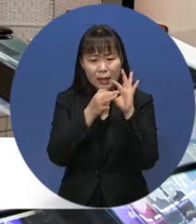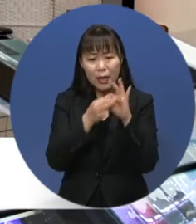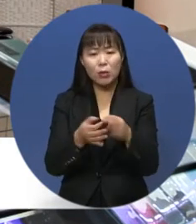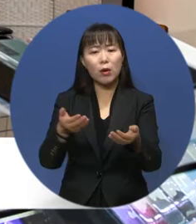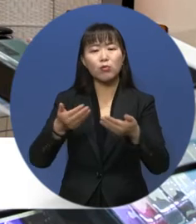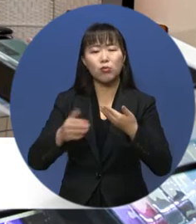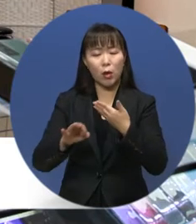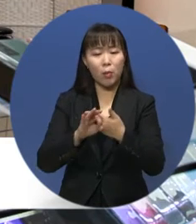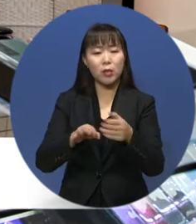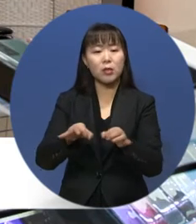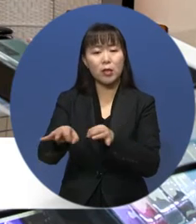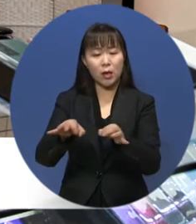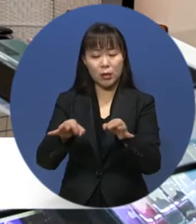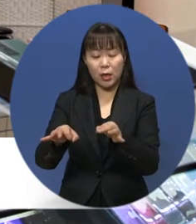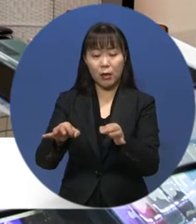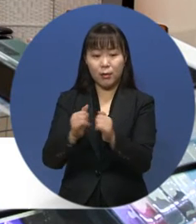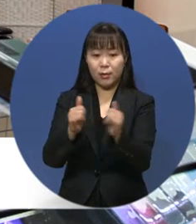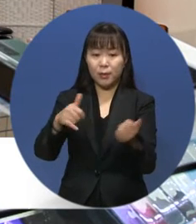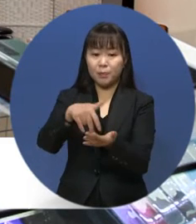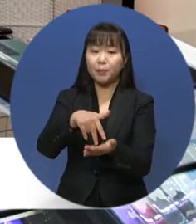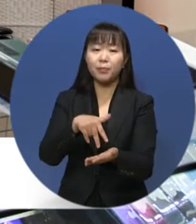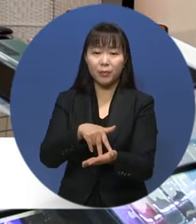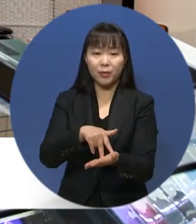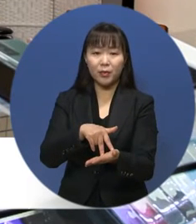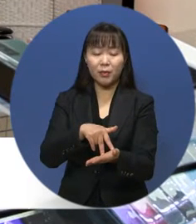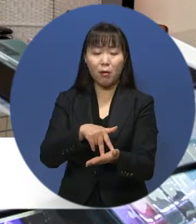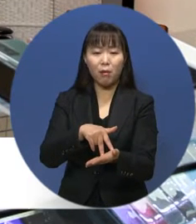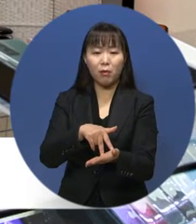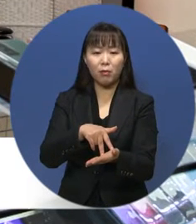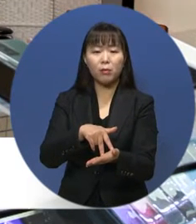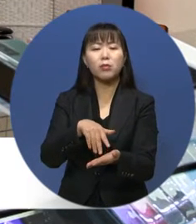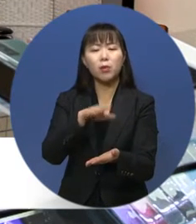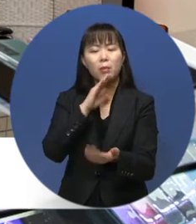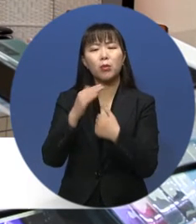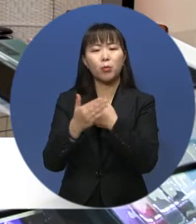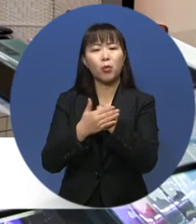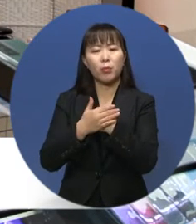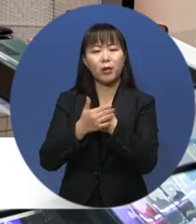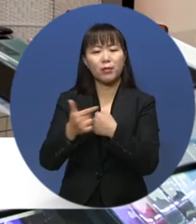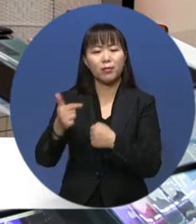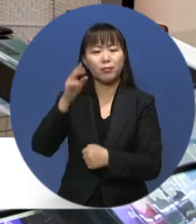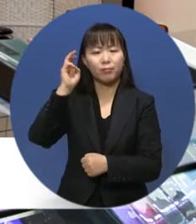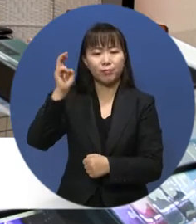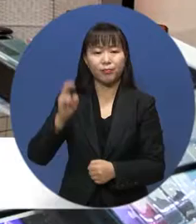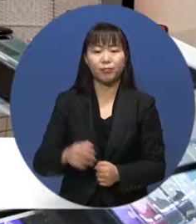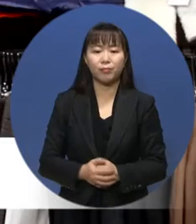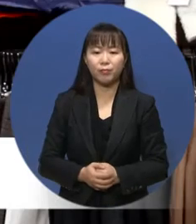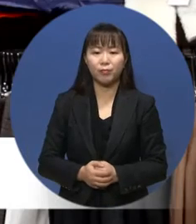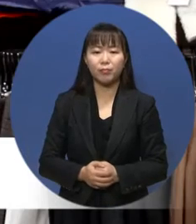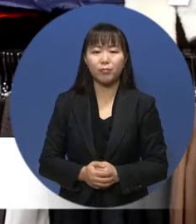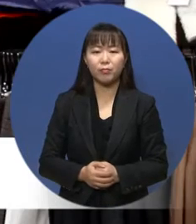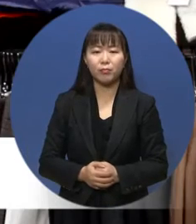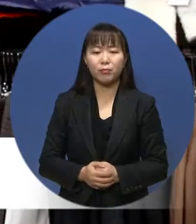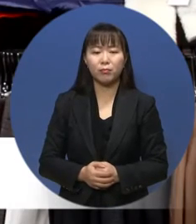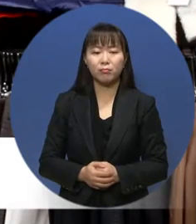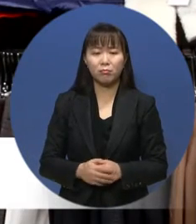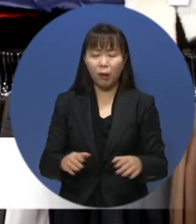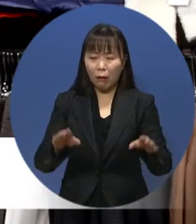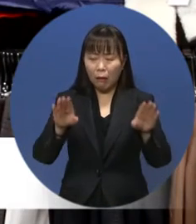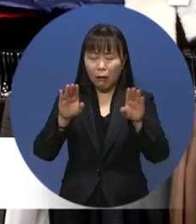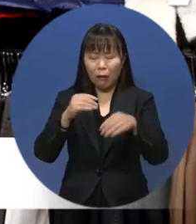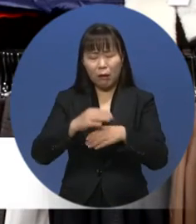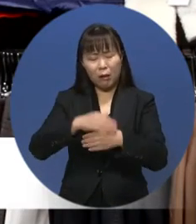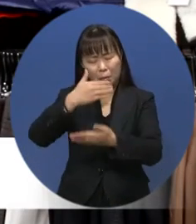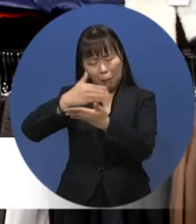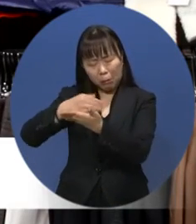해주시면 장사하는 상인들 입장에서는 뭐 상당히 큰 힘이 될 것 같거든요. 그래서 닫고 싶어도 못 닫고